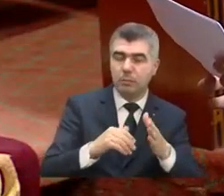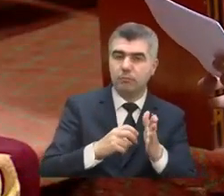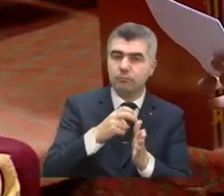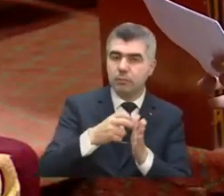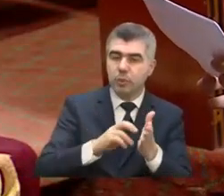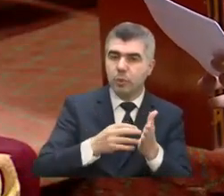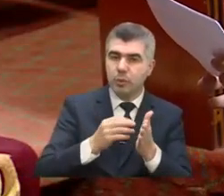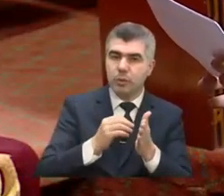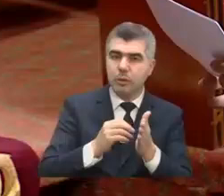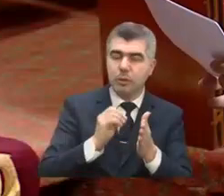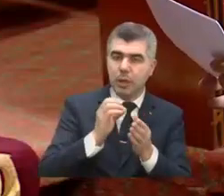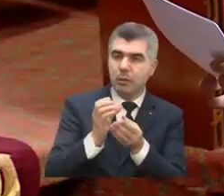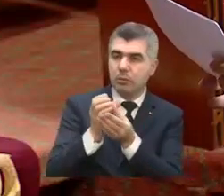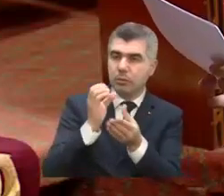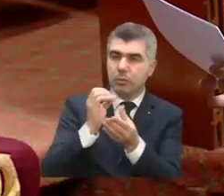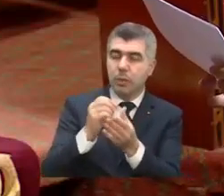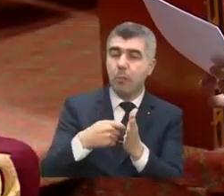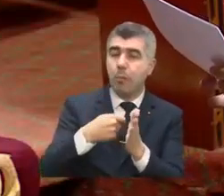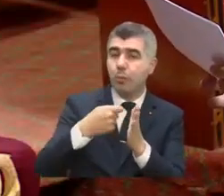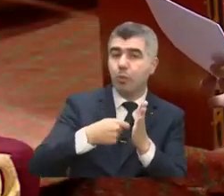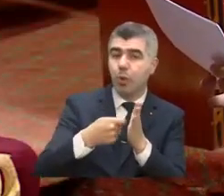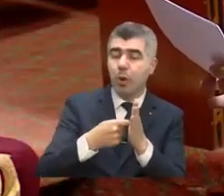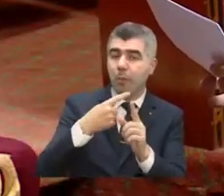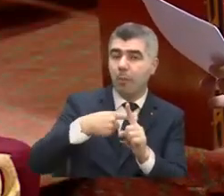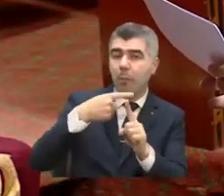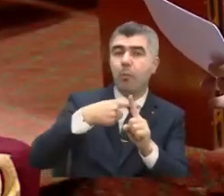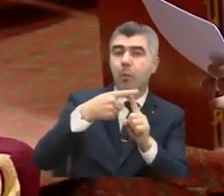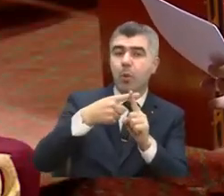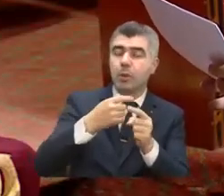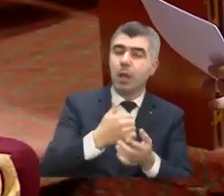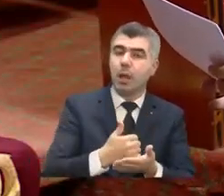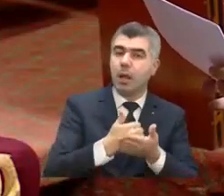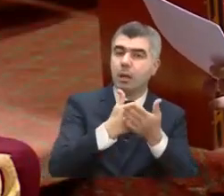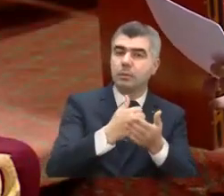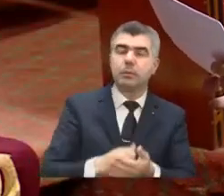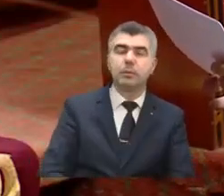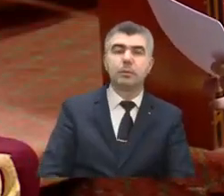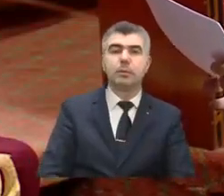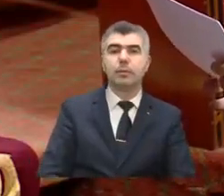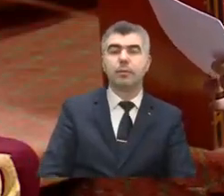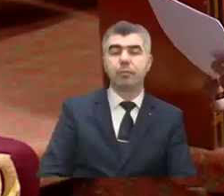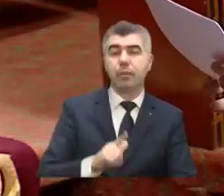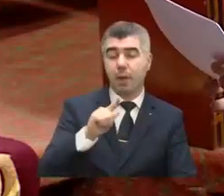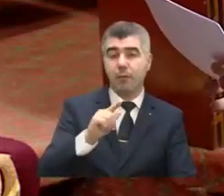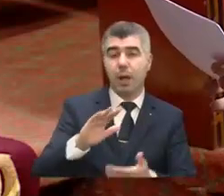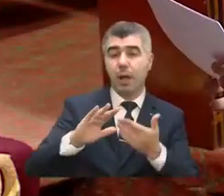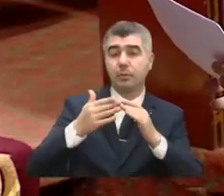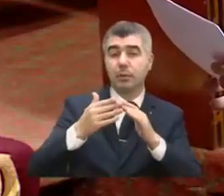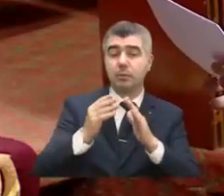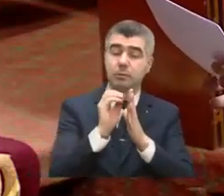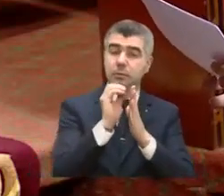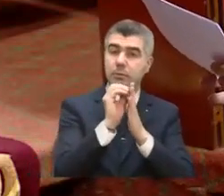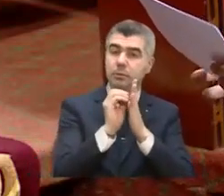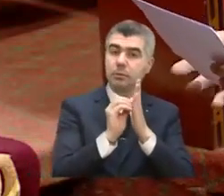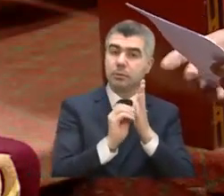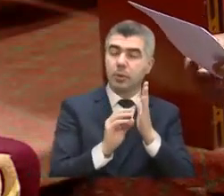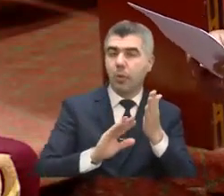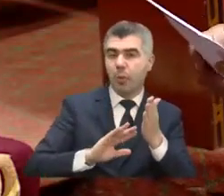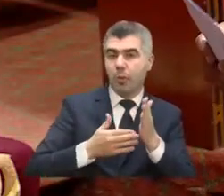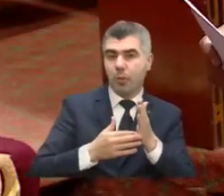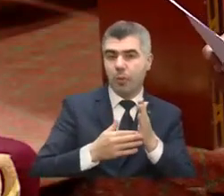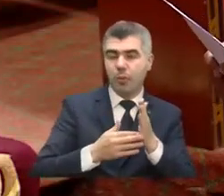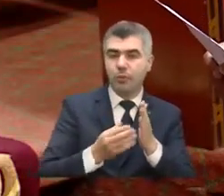حول المشاريع اللي كهدف الى تطوير وتحسين جوده الخدمات رقمنه انشطه القطاع